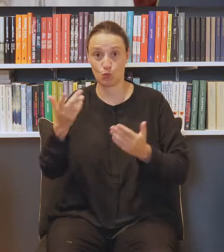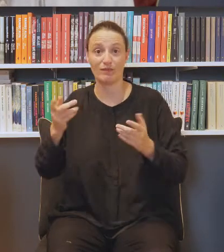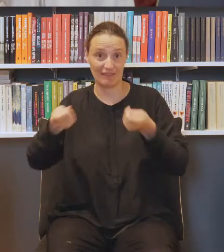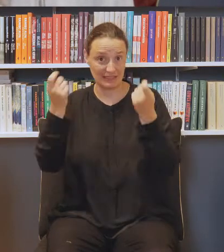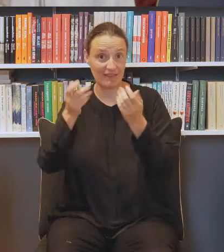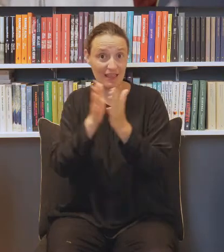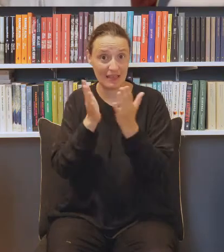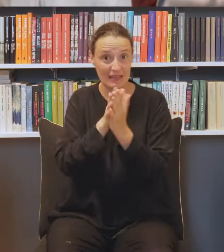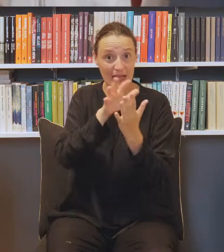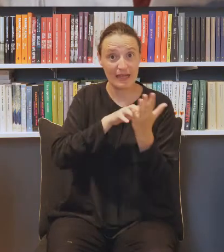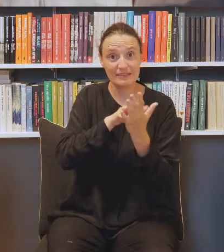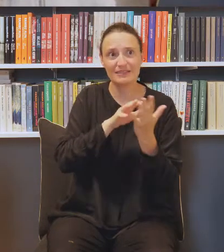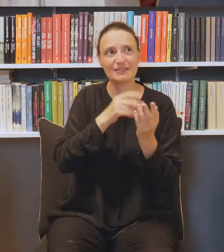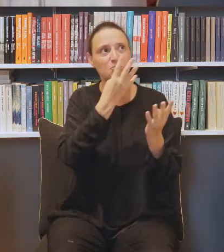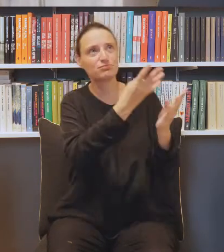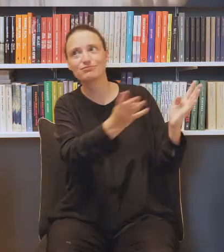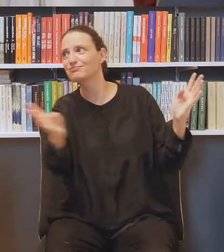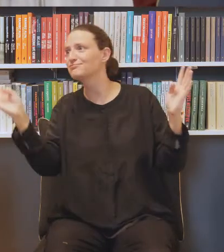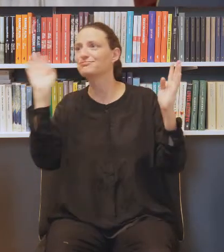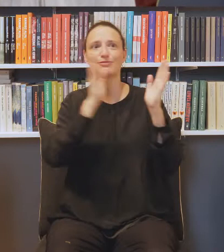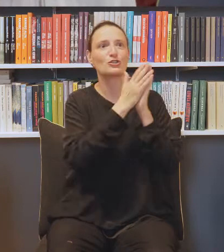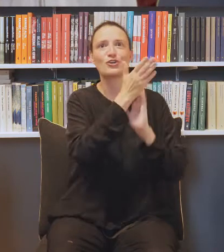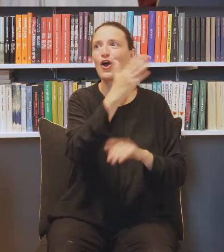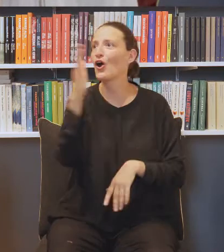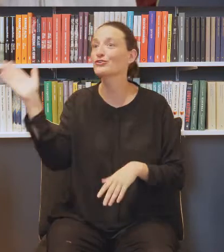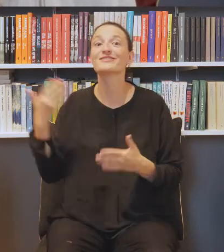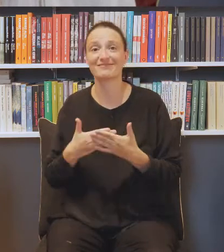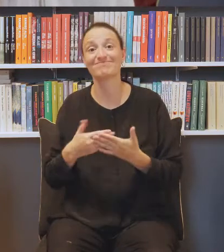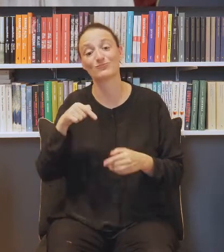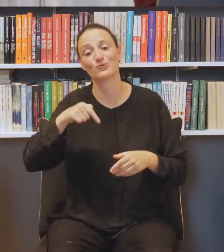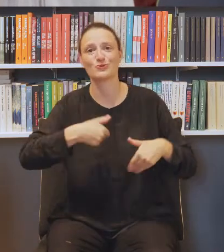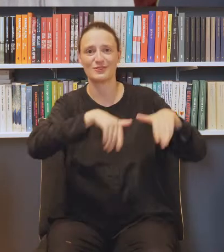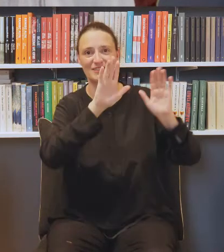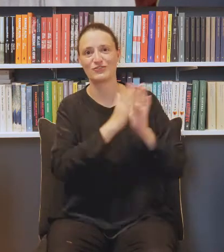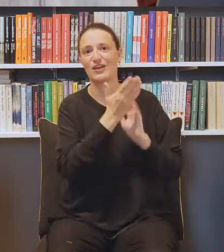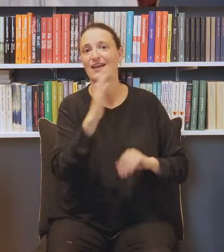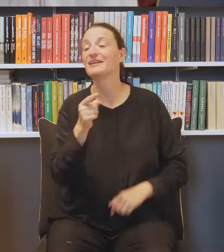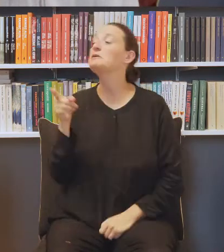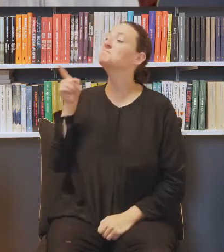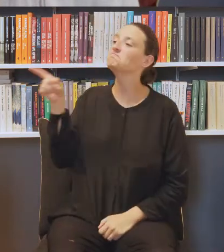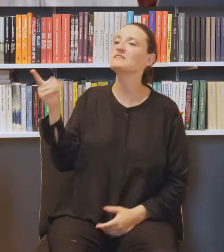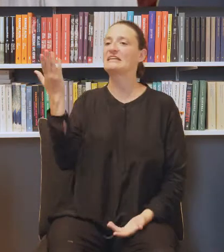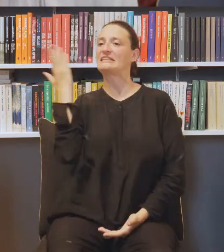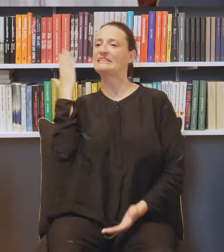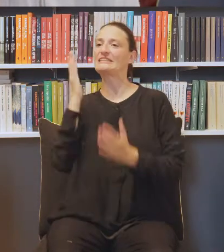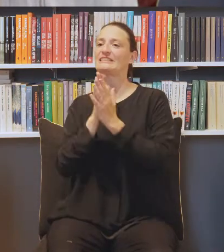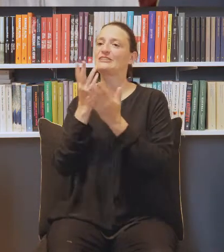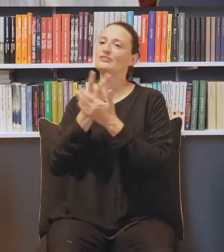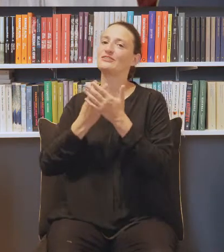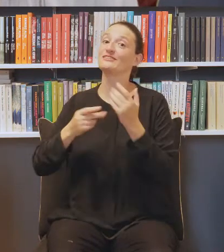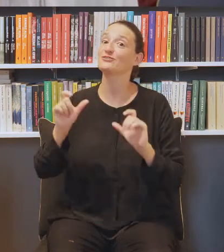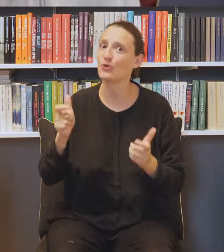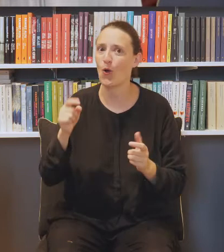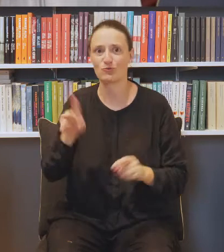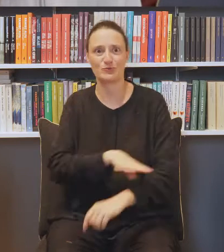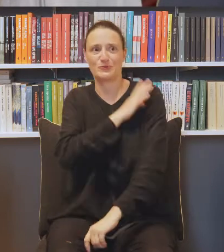literackim, ze wszystkich stron otoczeni literaturą, znajdujemy się w księgarni. Także Łukaszu, co ostatnio czytałeś, co zrobiło na tobie wrażenie, co